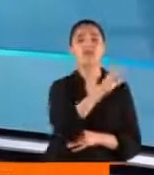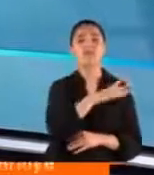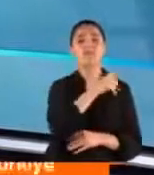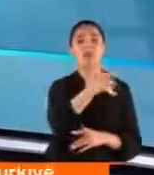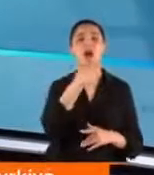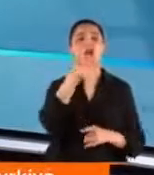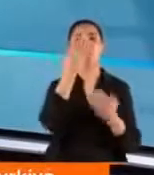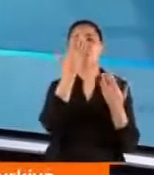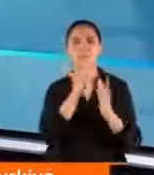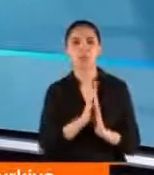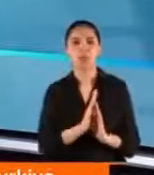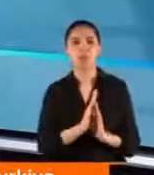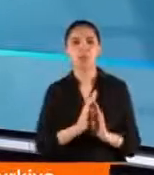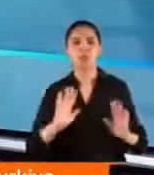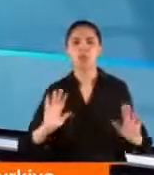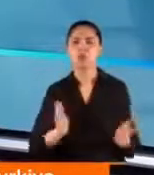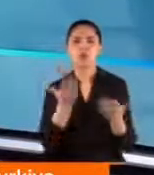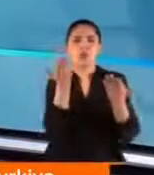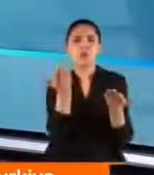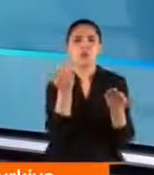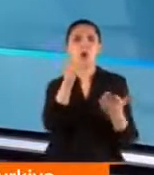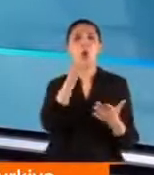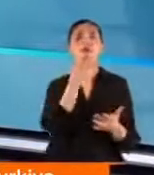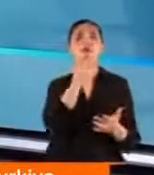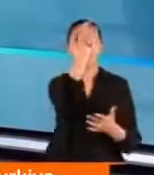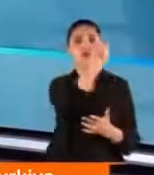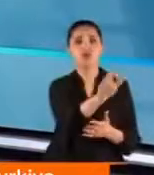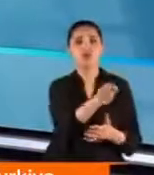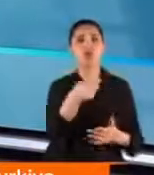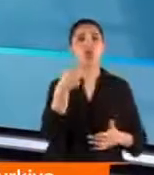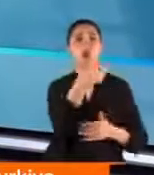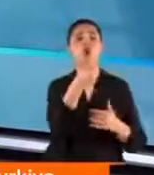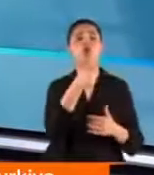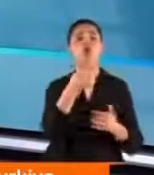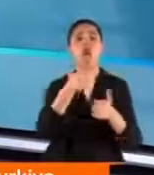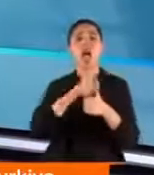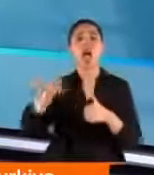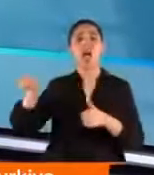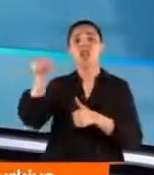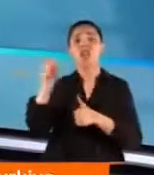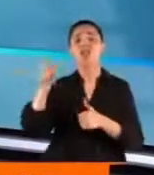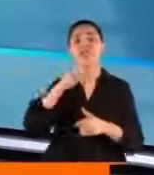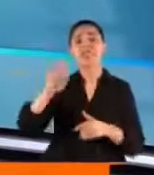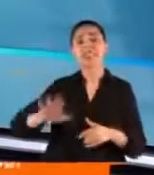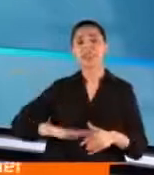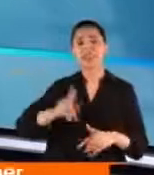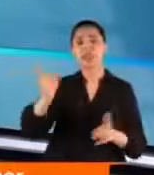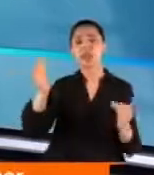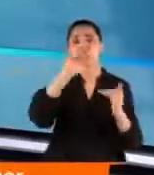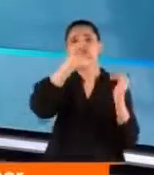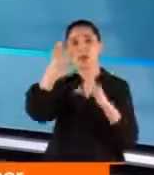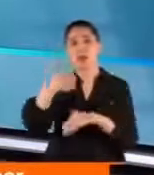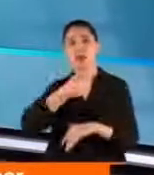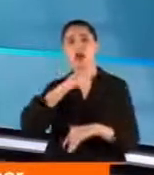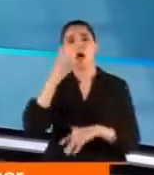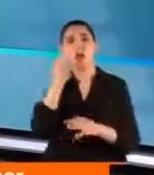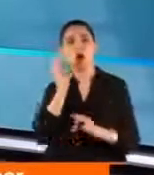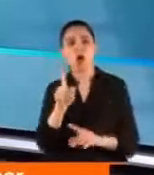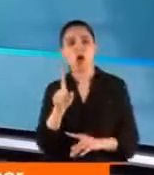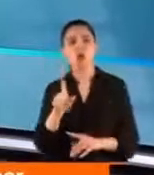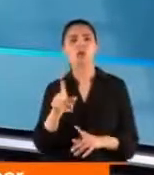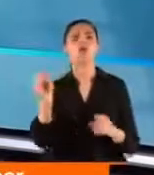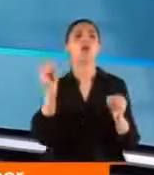ortada katil yok. Enteresan gerçekten. O genç kız öldürülen çiftin kızı. Bugün stüdyodaydı yine. Abi de öyle.